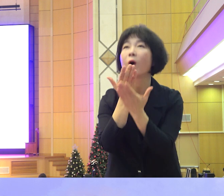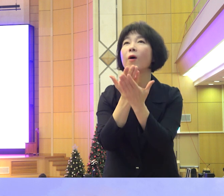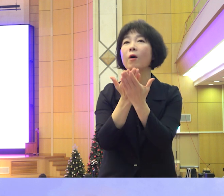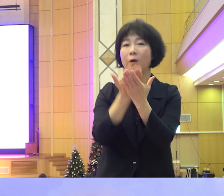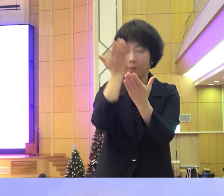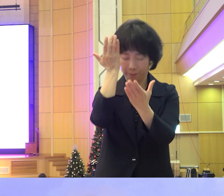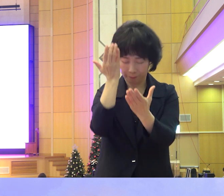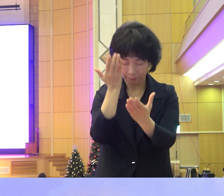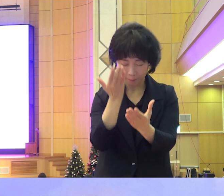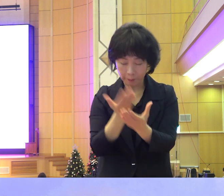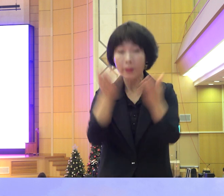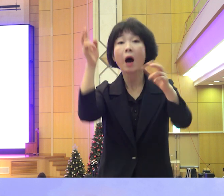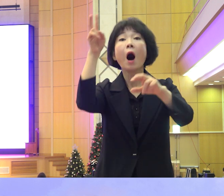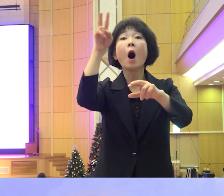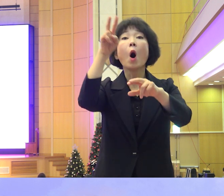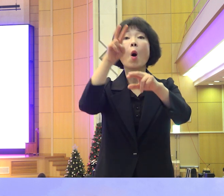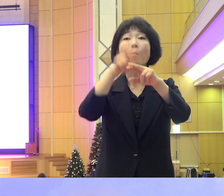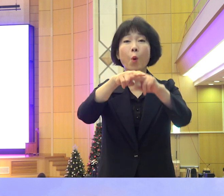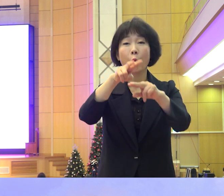오소서.